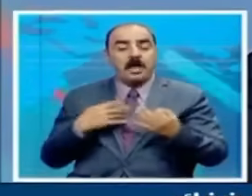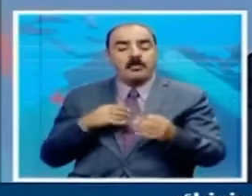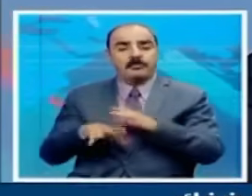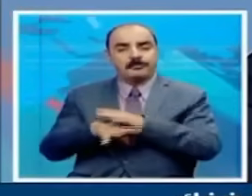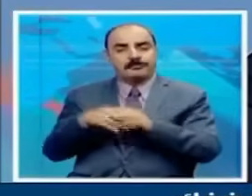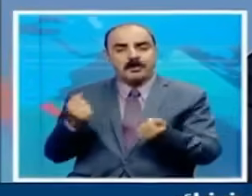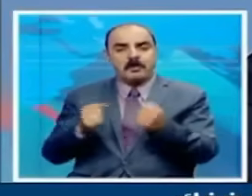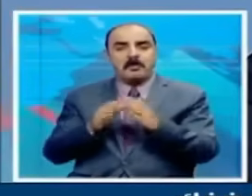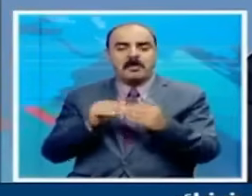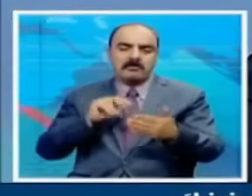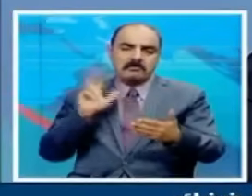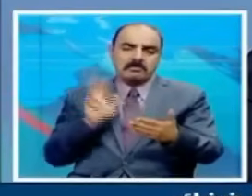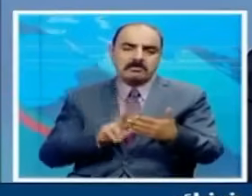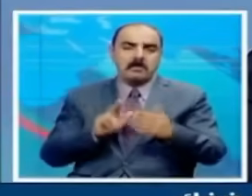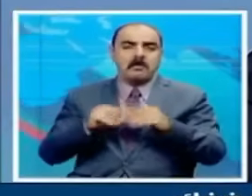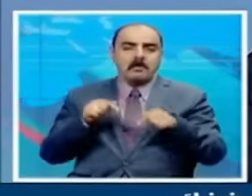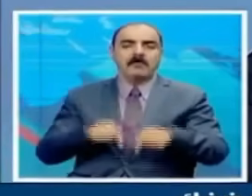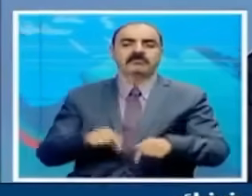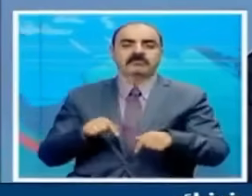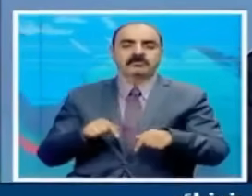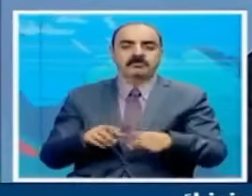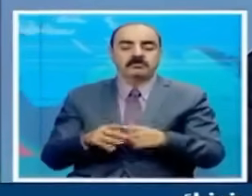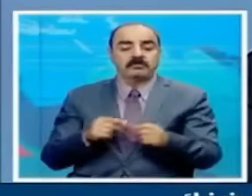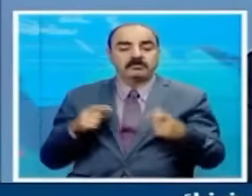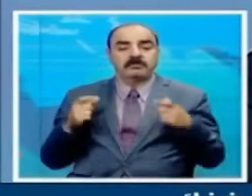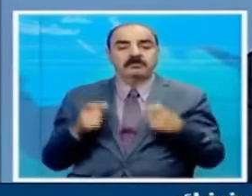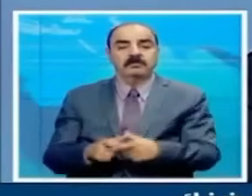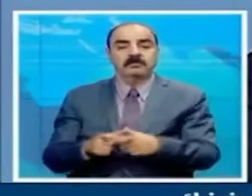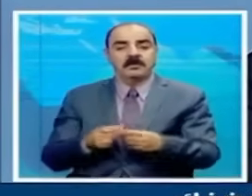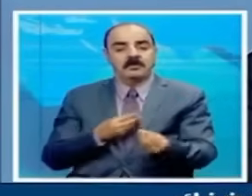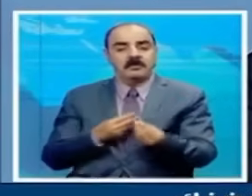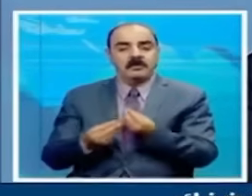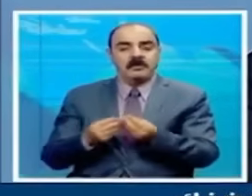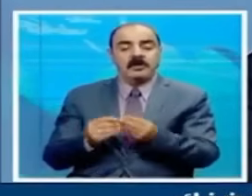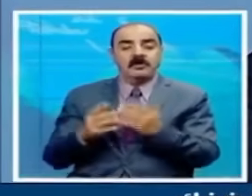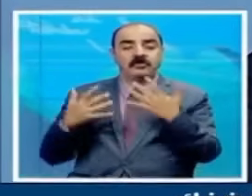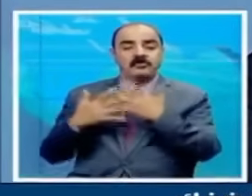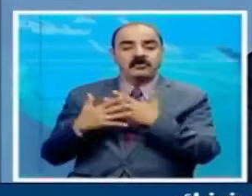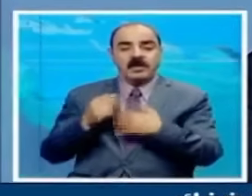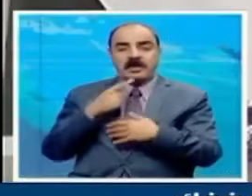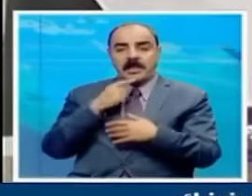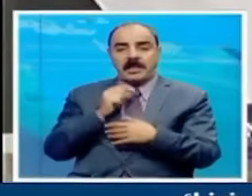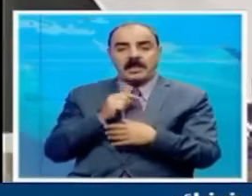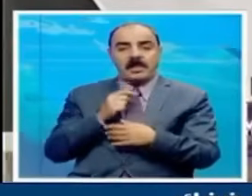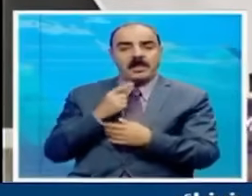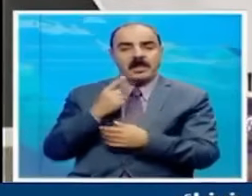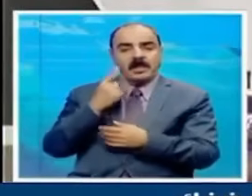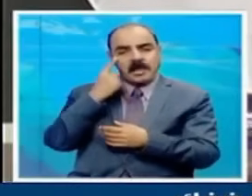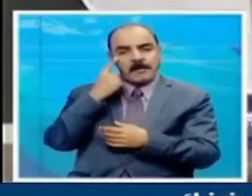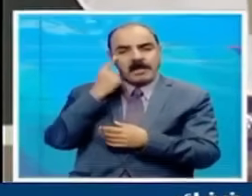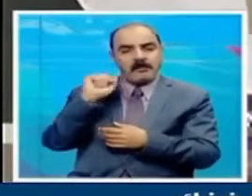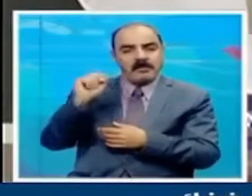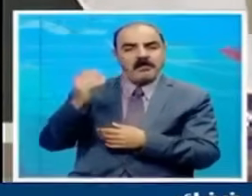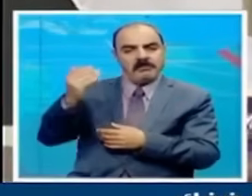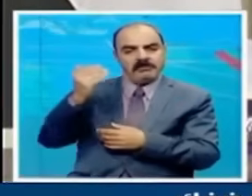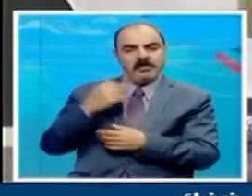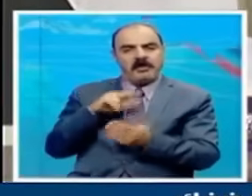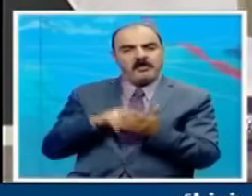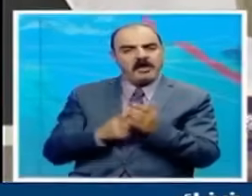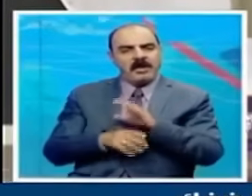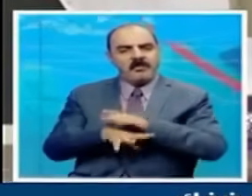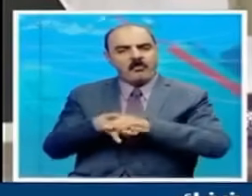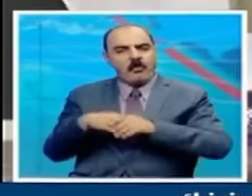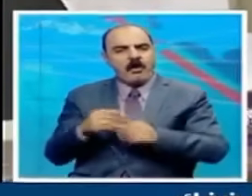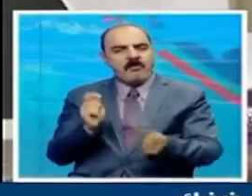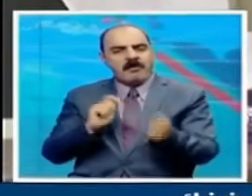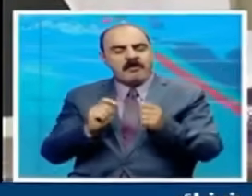الوطنية لتطوير صناعة السيارات. جاء ذلك خلال اجتماع مدبولي مع وفد شركة يازاكي يوروب ليميتد اليابانية لمتابعة